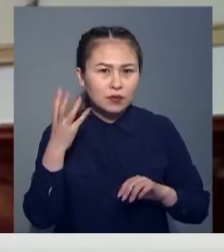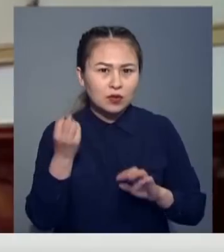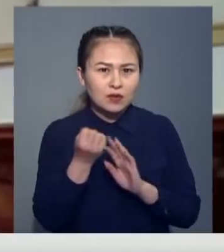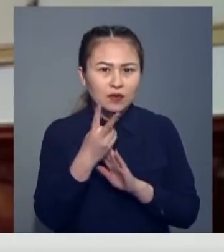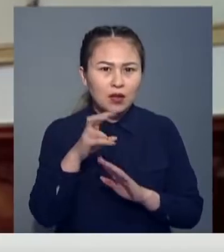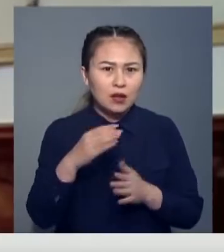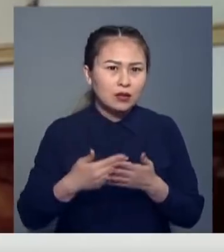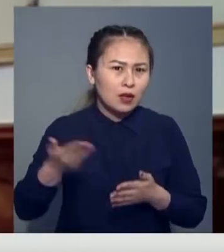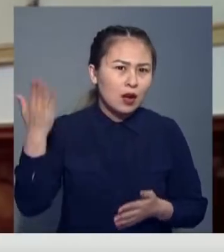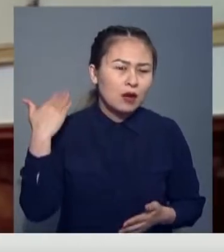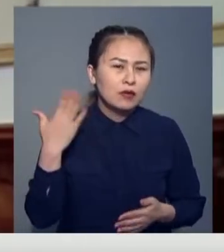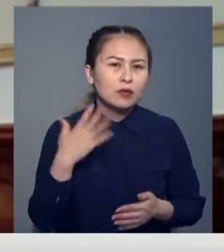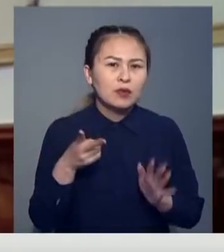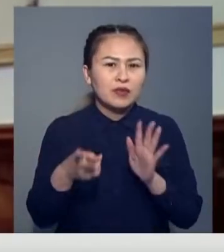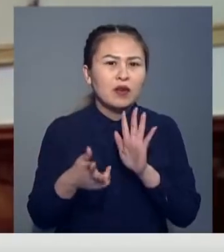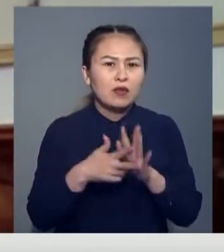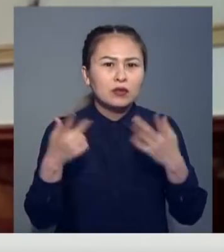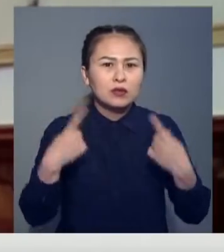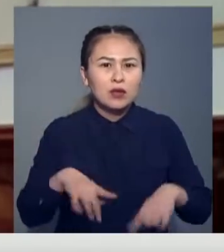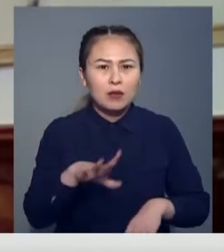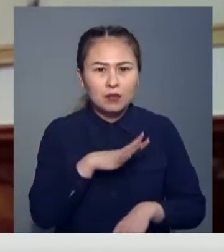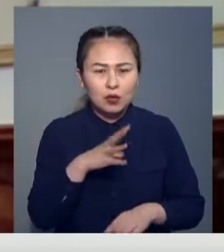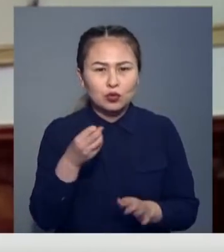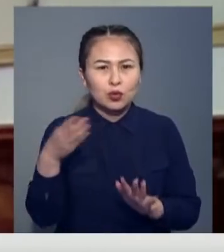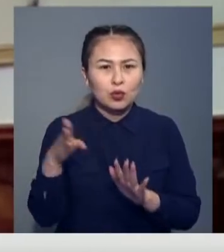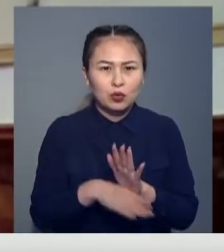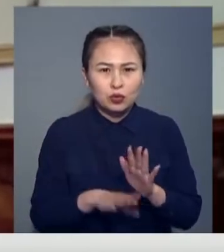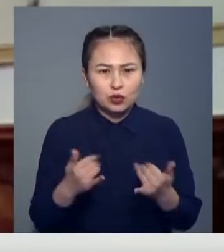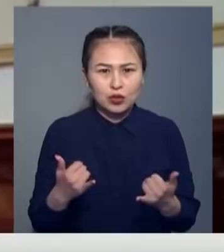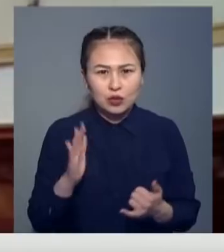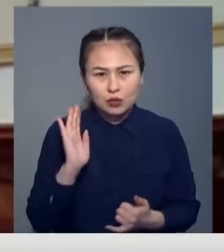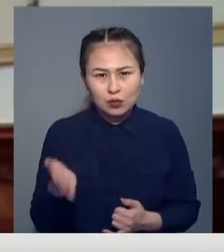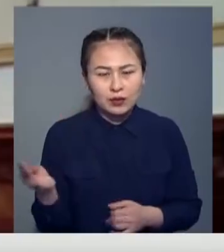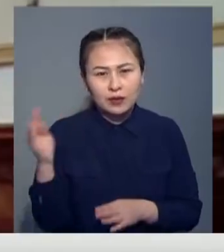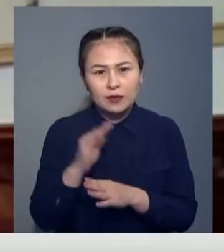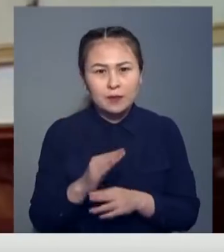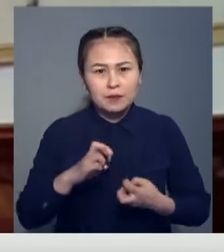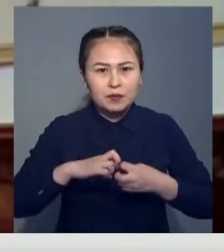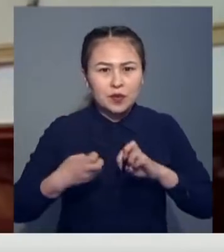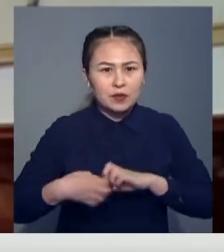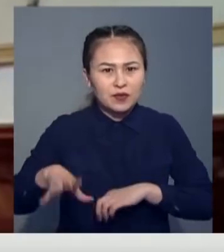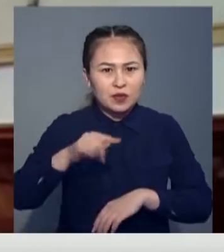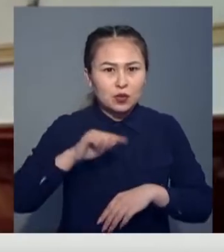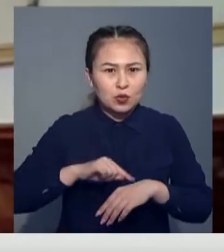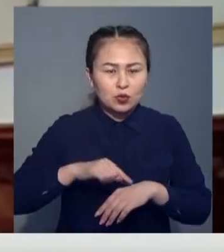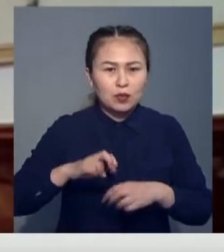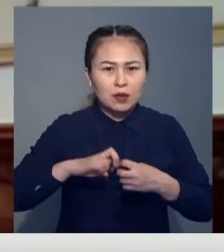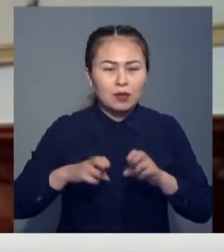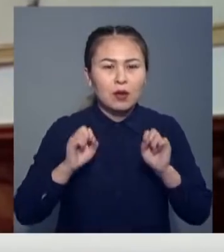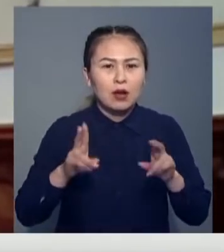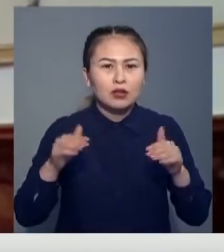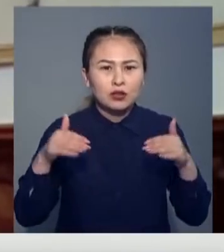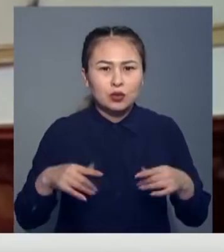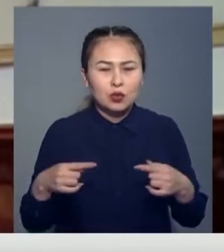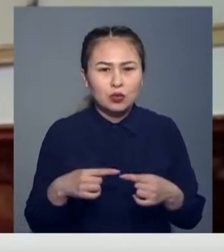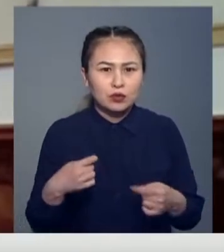12 жыл бұрын болған қаржы дағдарысынан да ауыр болмақ. Қаншалықты дамыған ел болса да дағдарыстың әсерін сезеді. Тығырықтан шығудың бір жолы